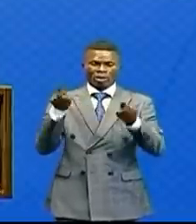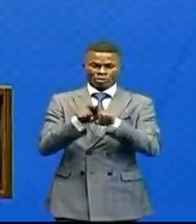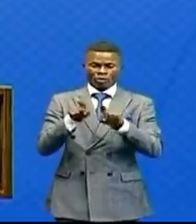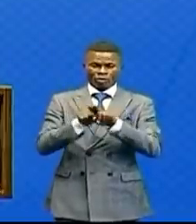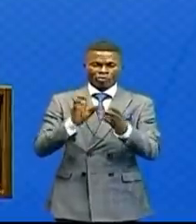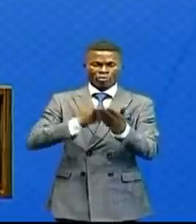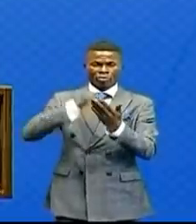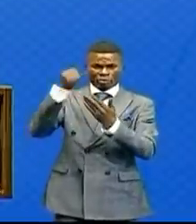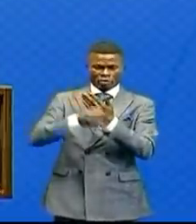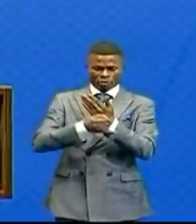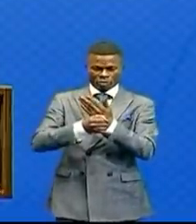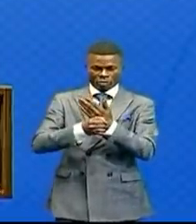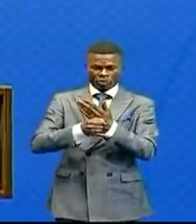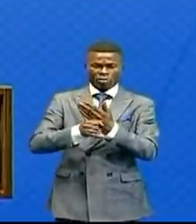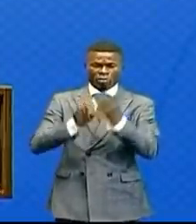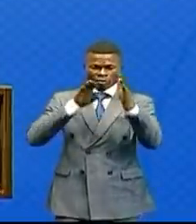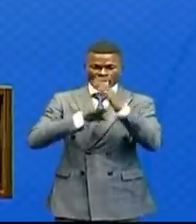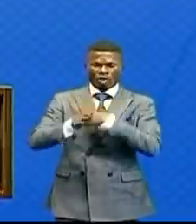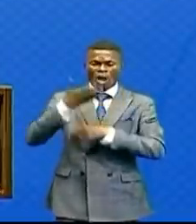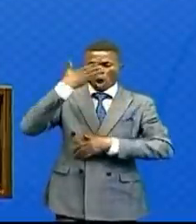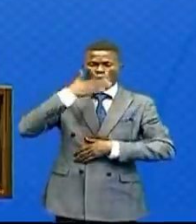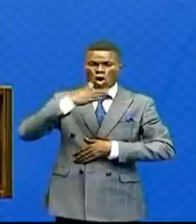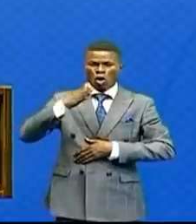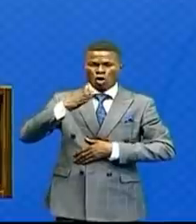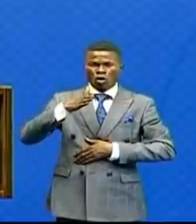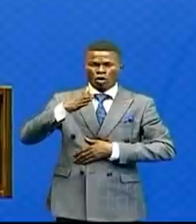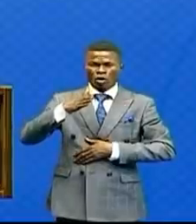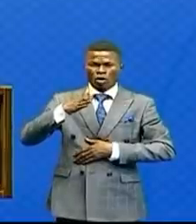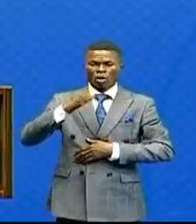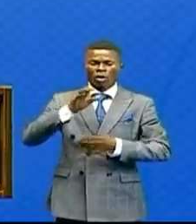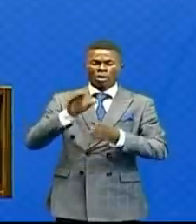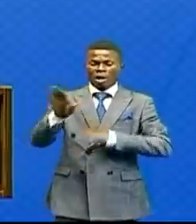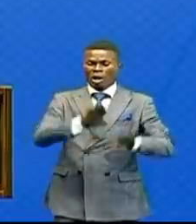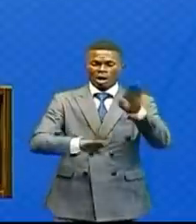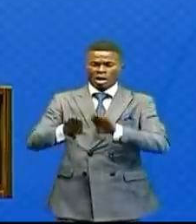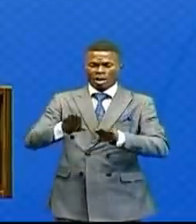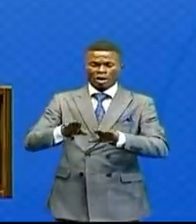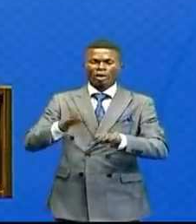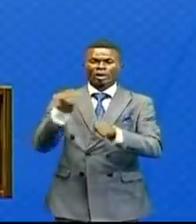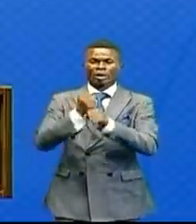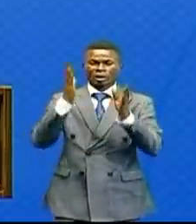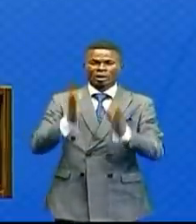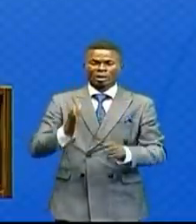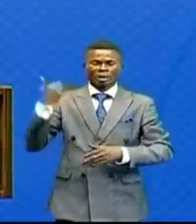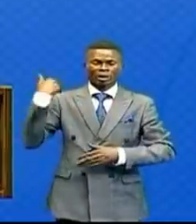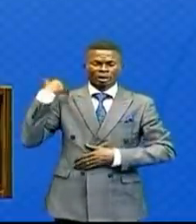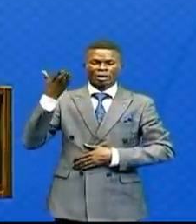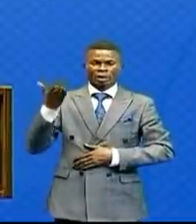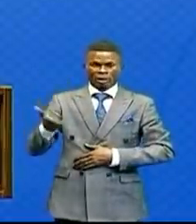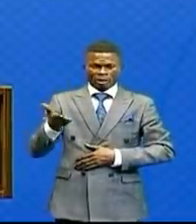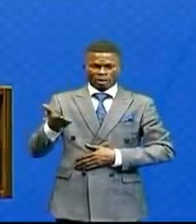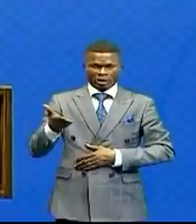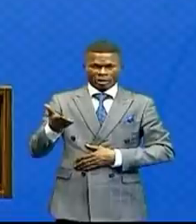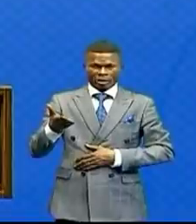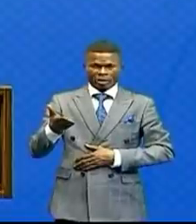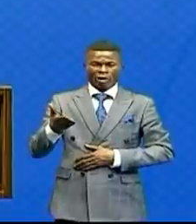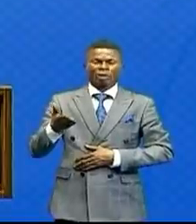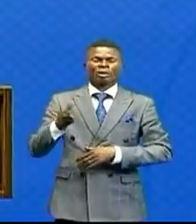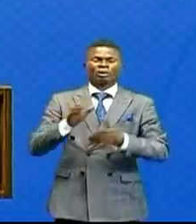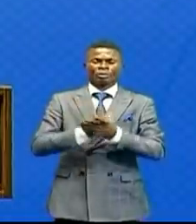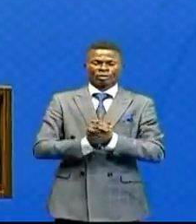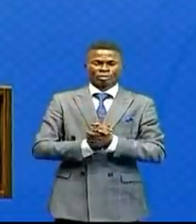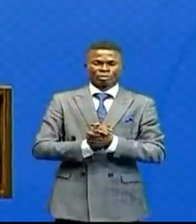au projet d'accès aux soins de santé et frais funéraires des agents de carrière des services publics de l'État et leurs